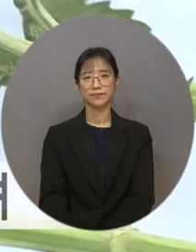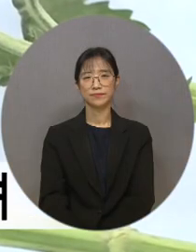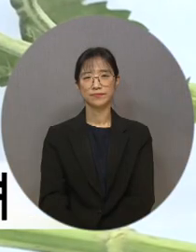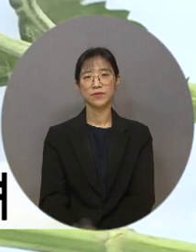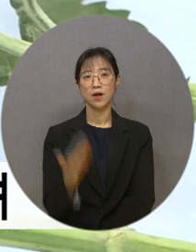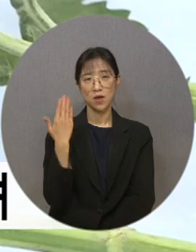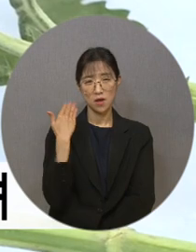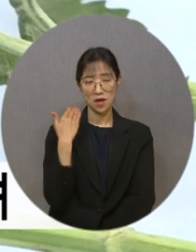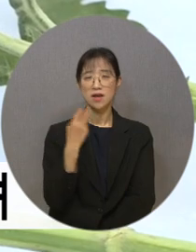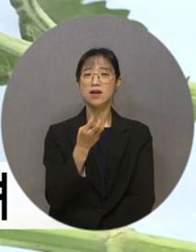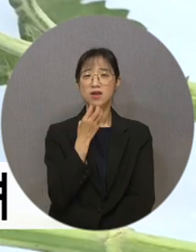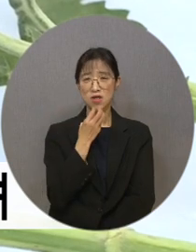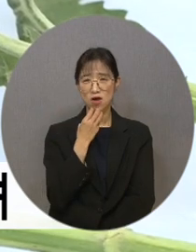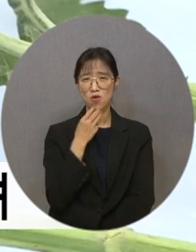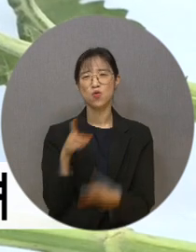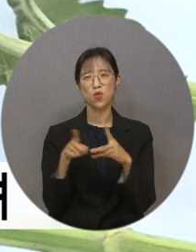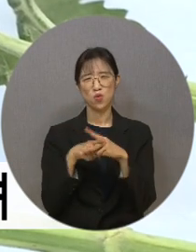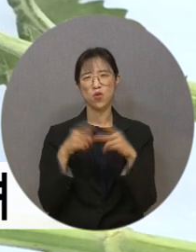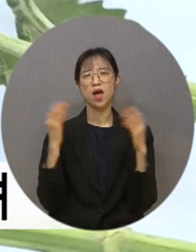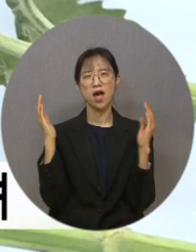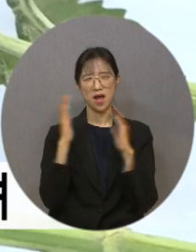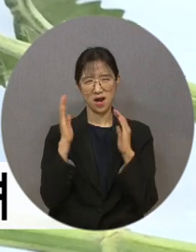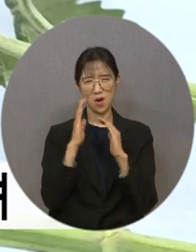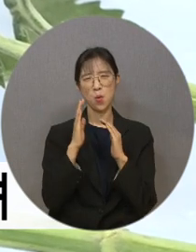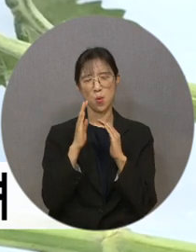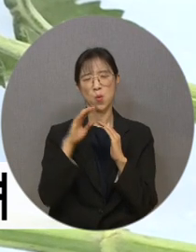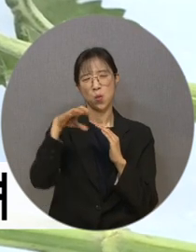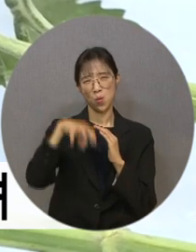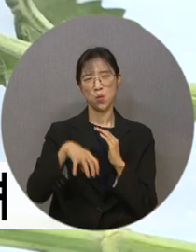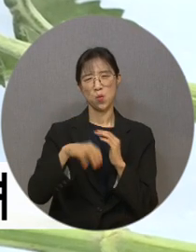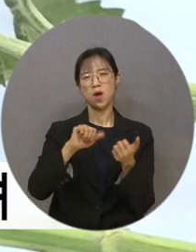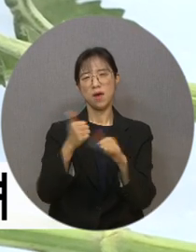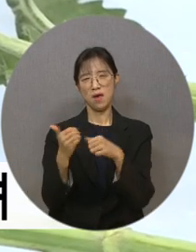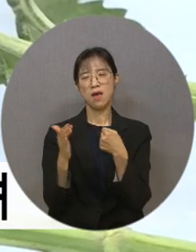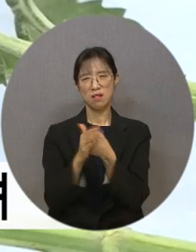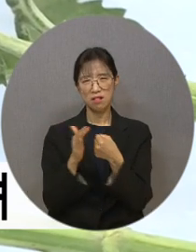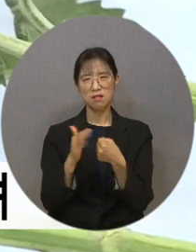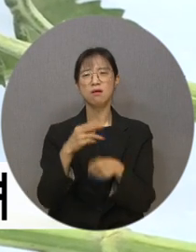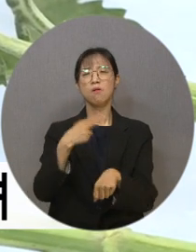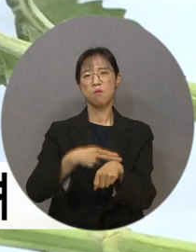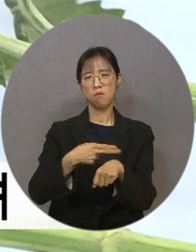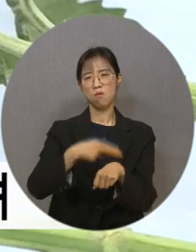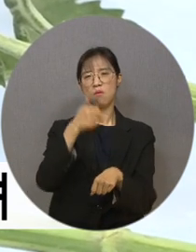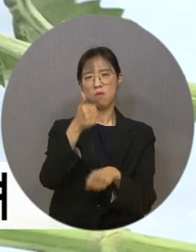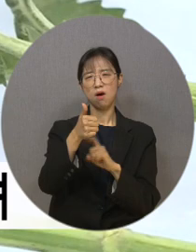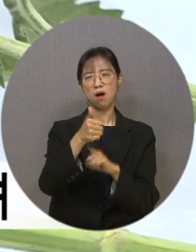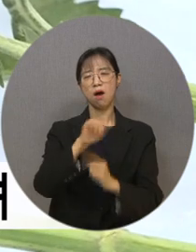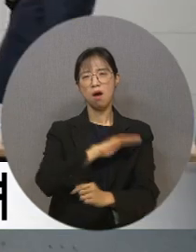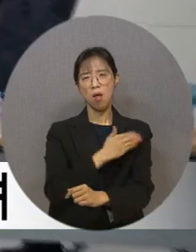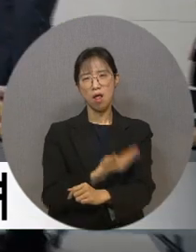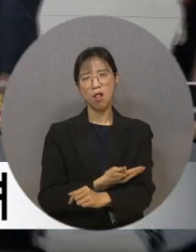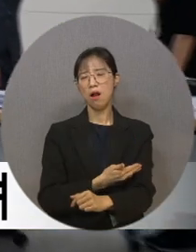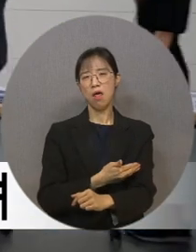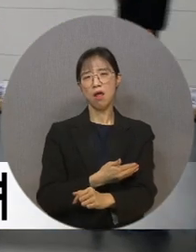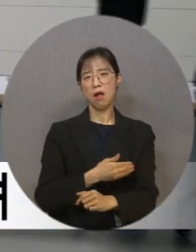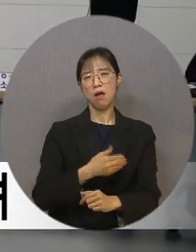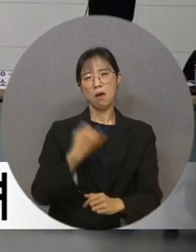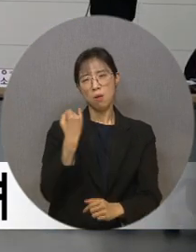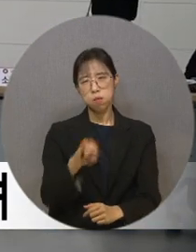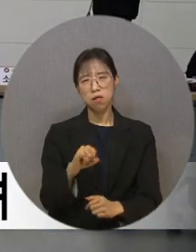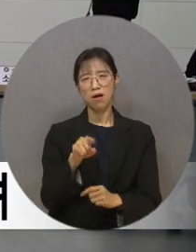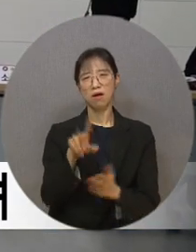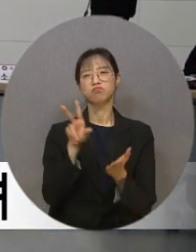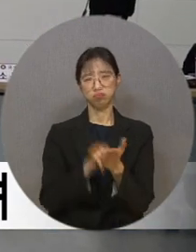최근 서울 서희초등학교 교사 사망 사건 등으로 교권 붕괴에 대한 우려의 목소리가 높아지고 있는 가운데 지난달